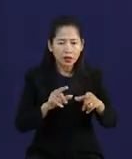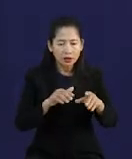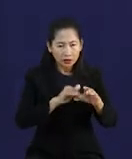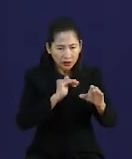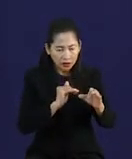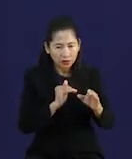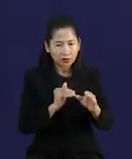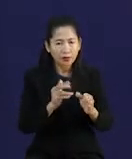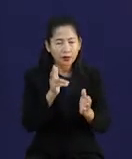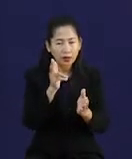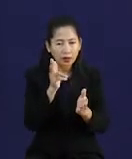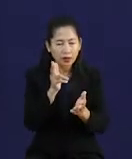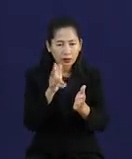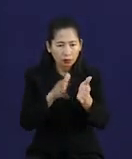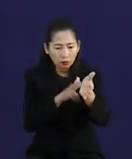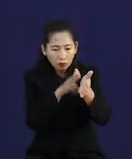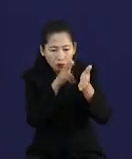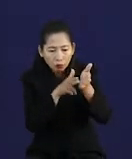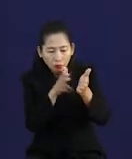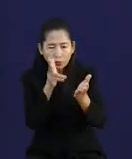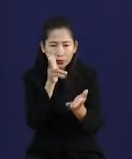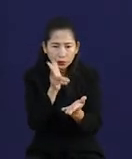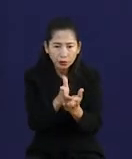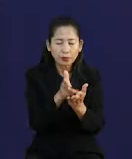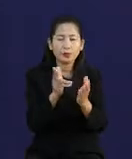bì sạch thân ni rụt phường chà